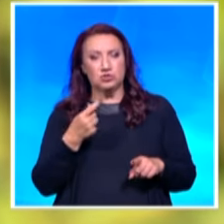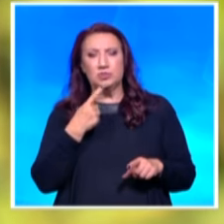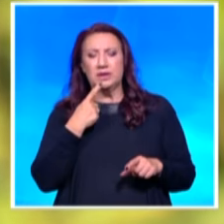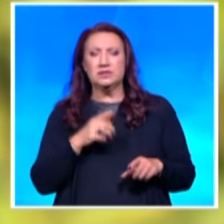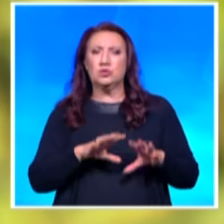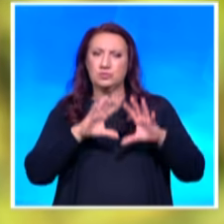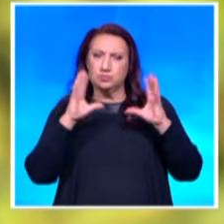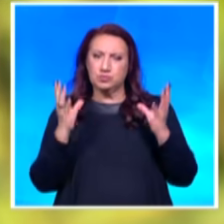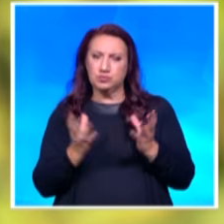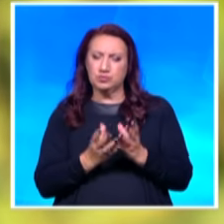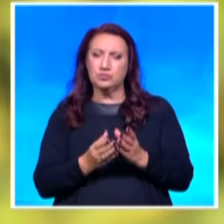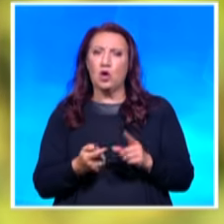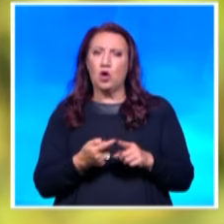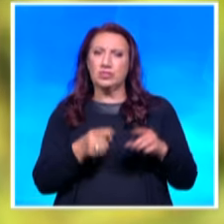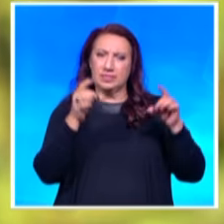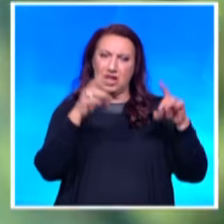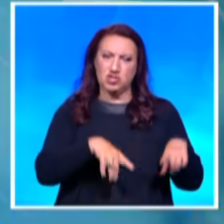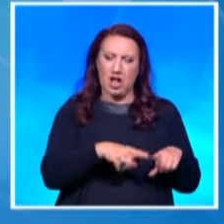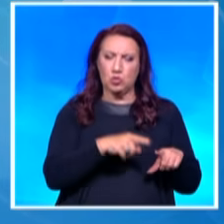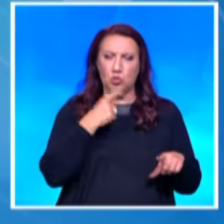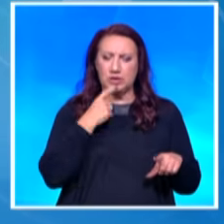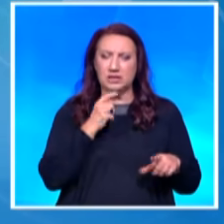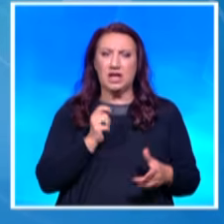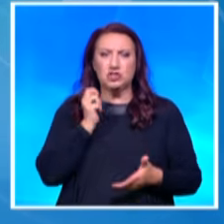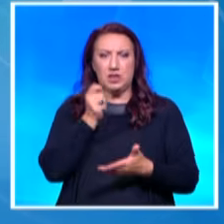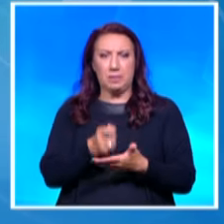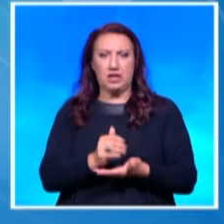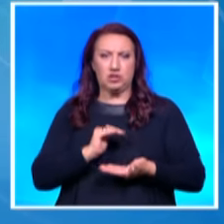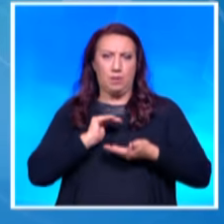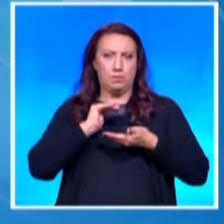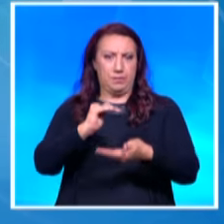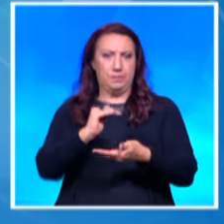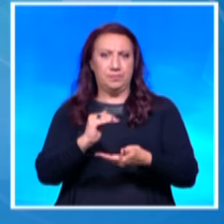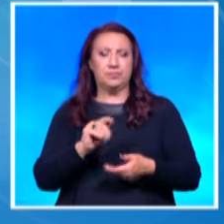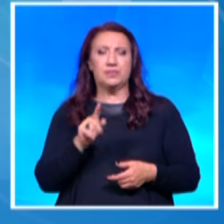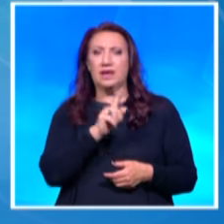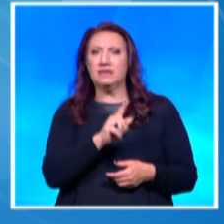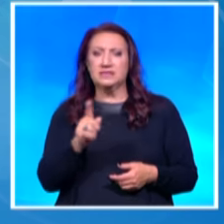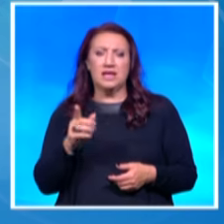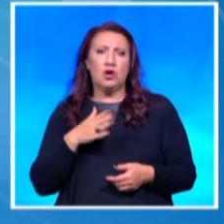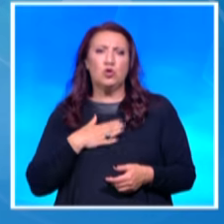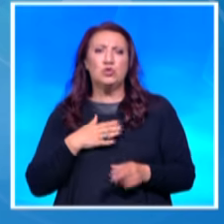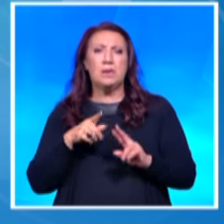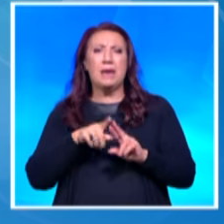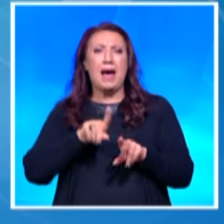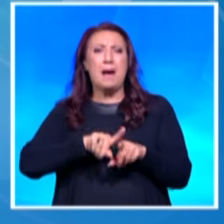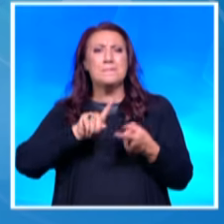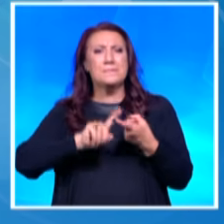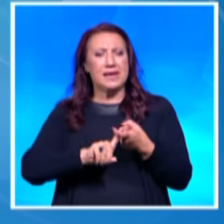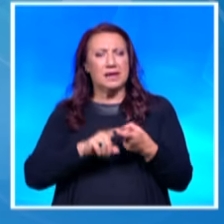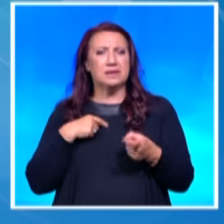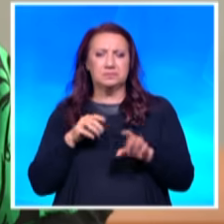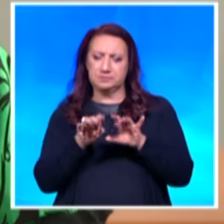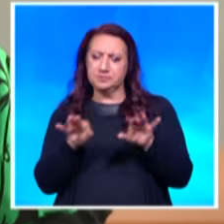на годината ще бъде изплатена на куп. В какъв размер е тя? Всеки, който има ПИК на НОИ, може да провери в сайта на Осигурителния